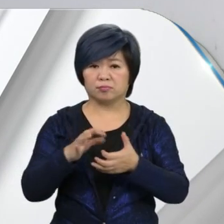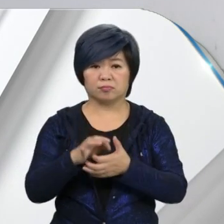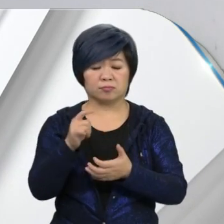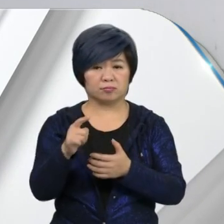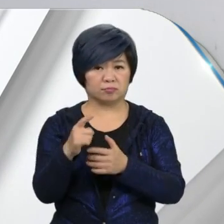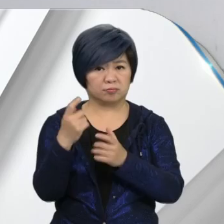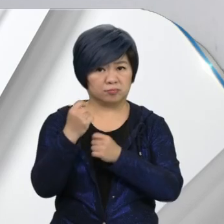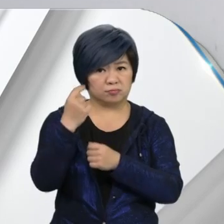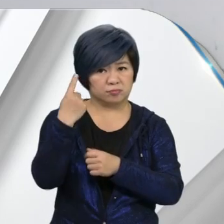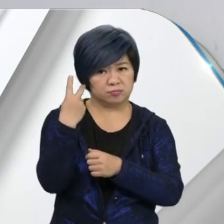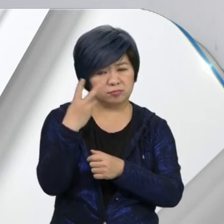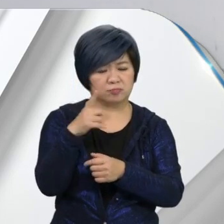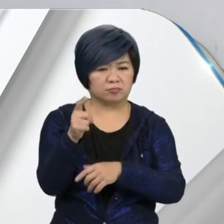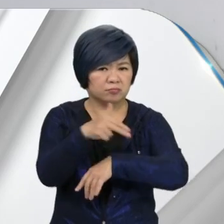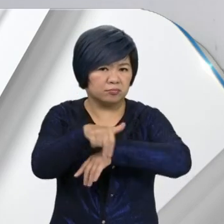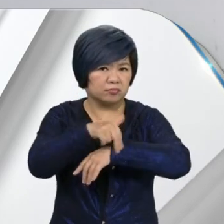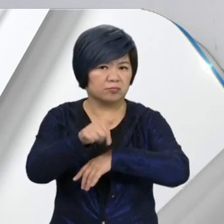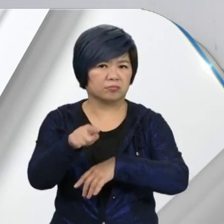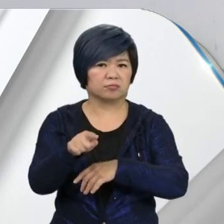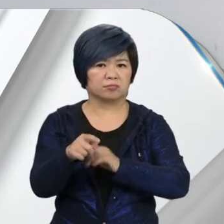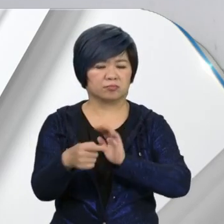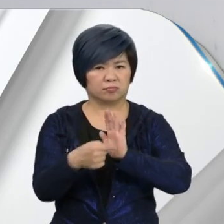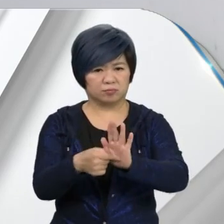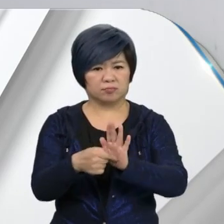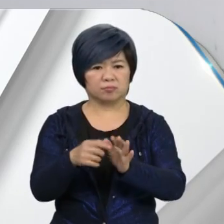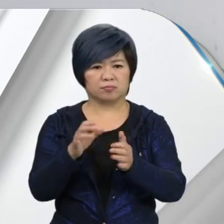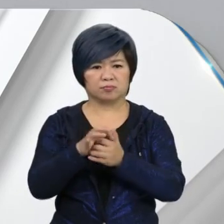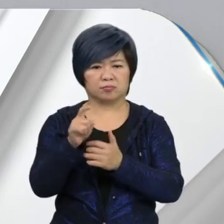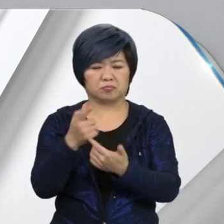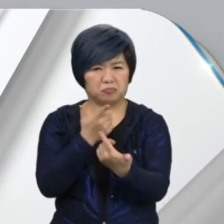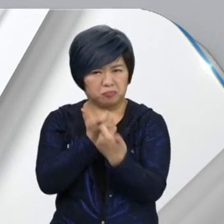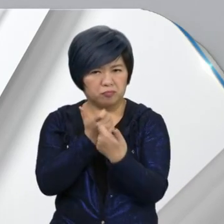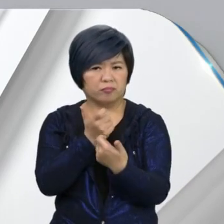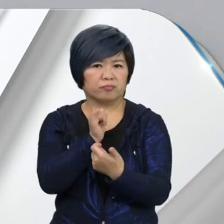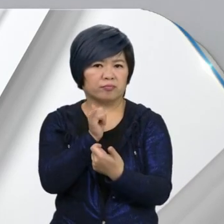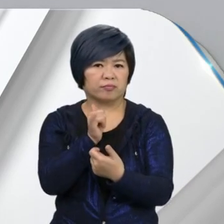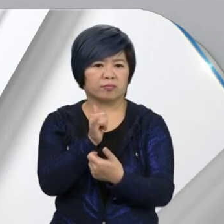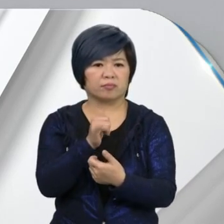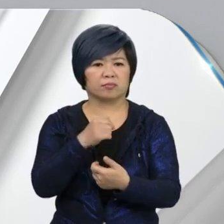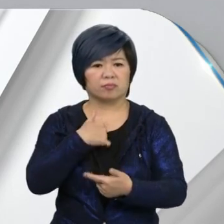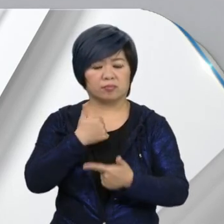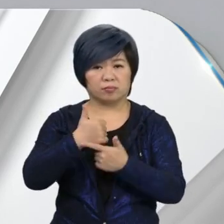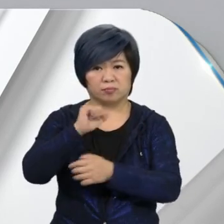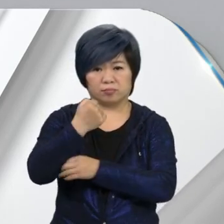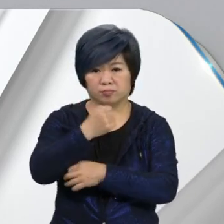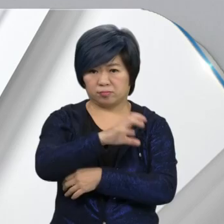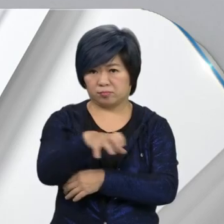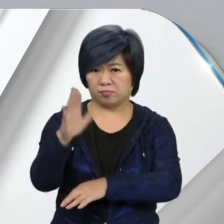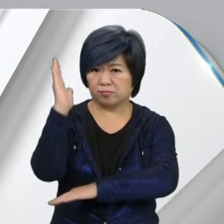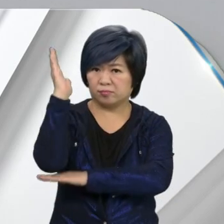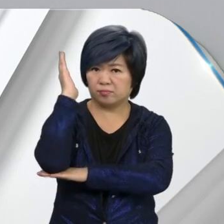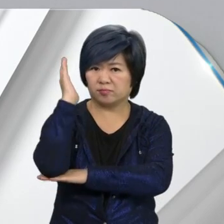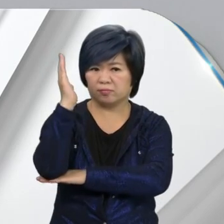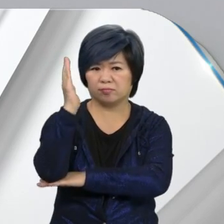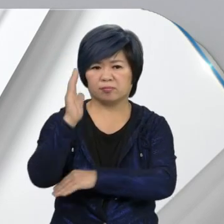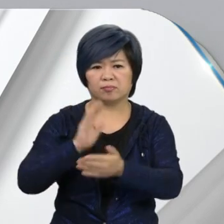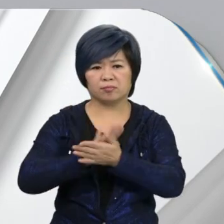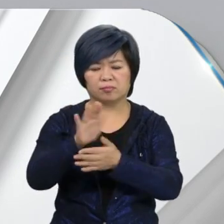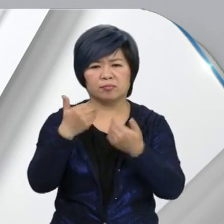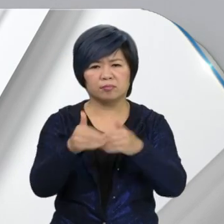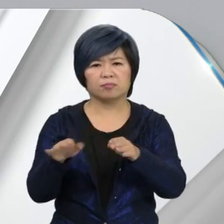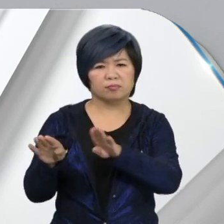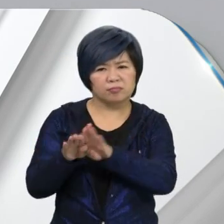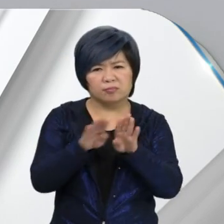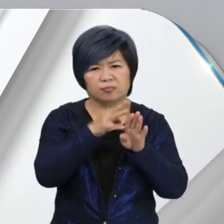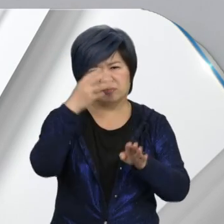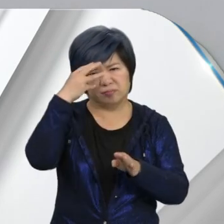天执行方面呢，也获得了一个产地一个很大的一个配合。 我们会建议各地方政府，而后不要再有连休